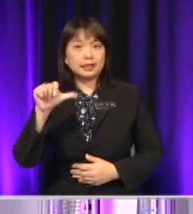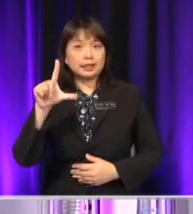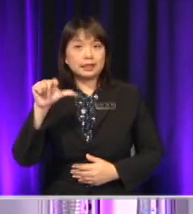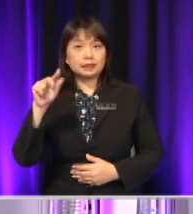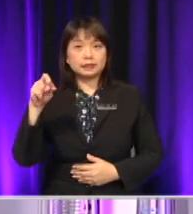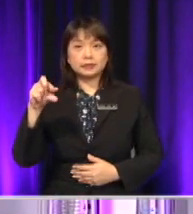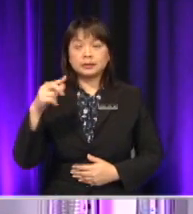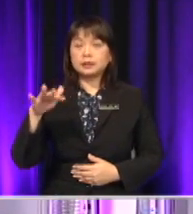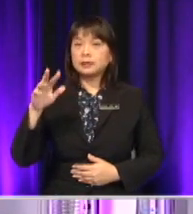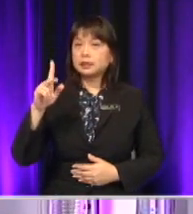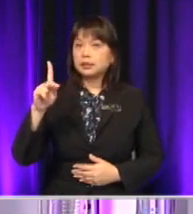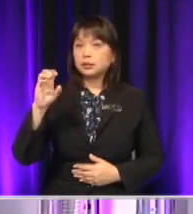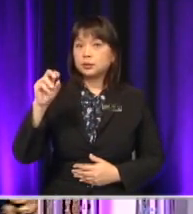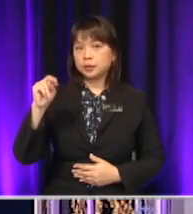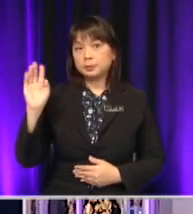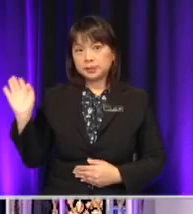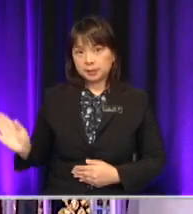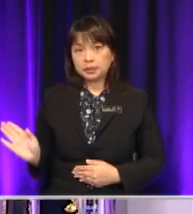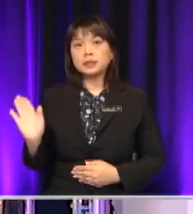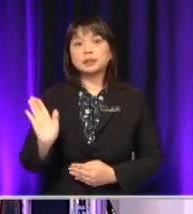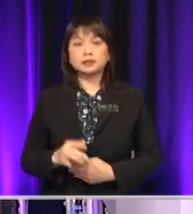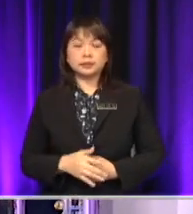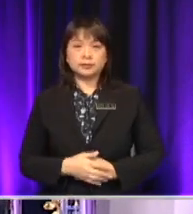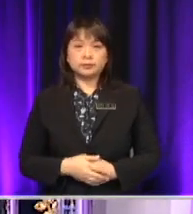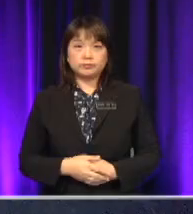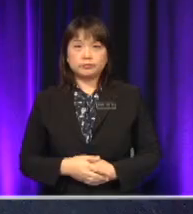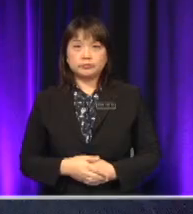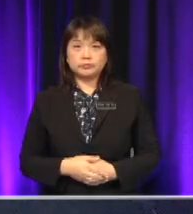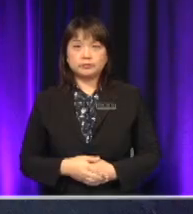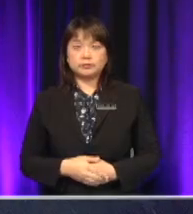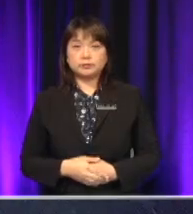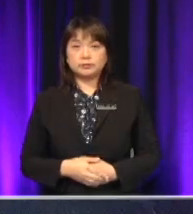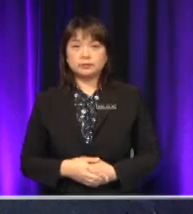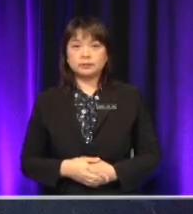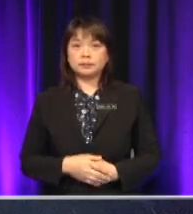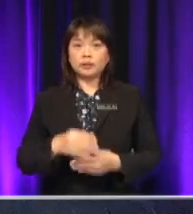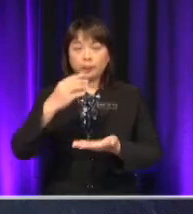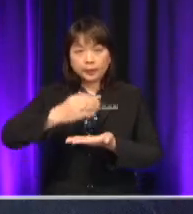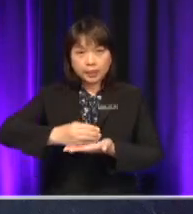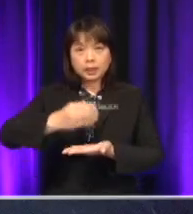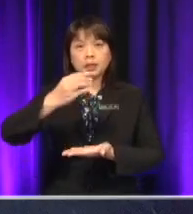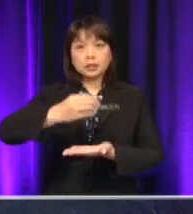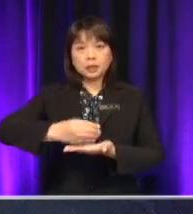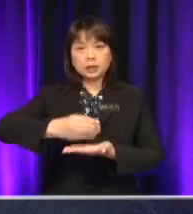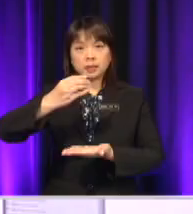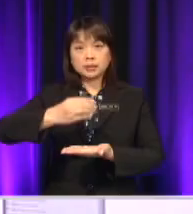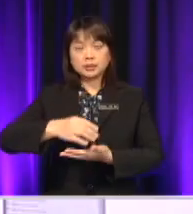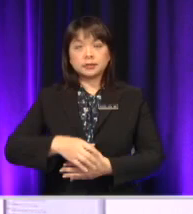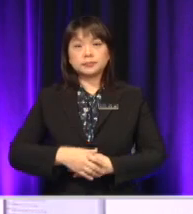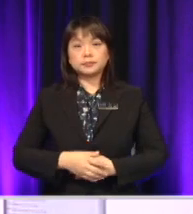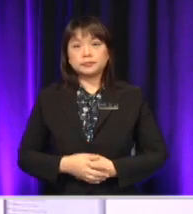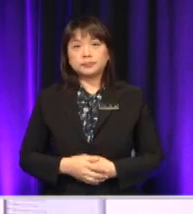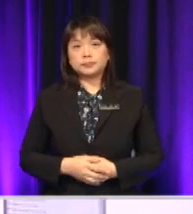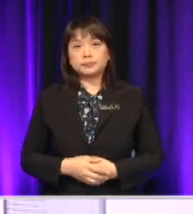Okey. Biar dia mulut sikit. Okey, kalau beaker? Kalau beaker dia agak lebar ya, cikgu.